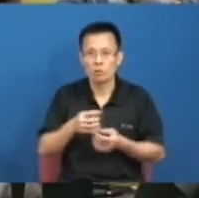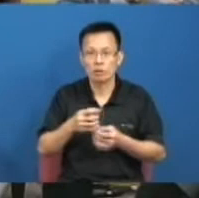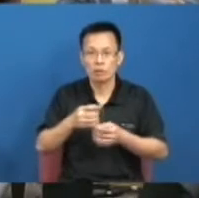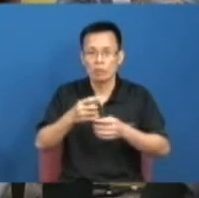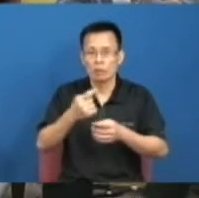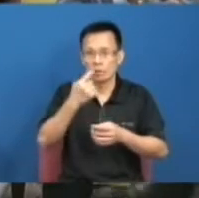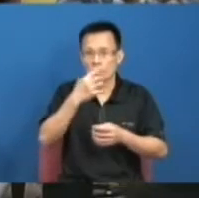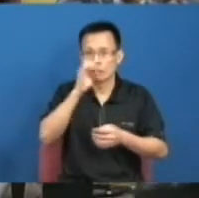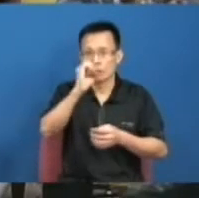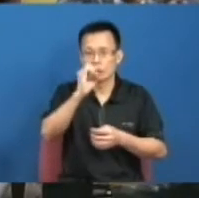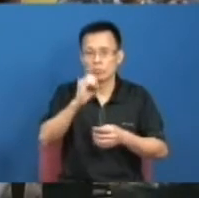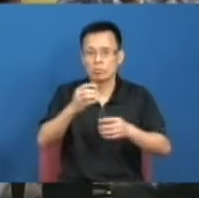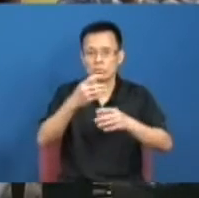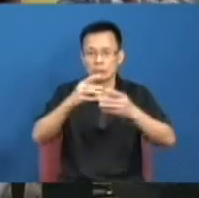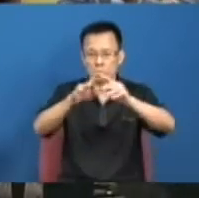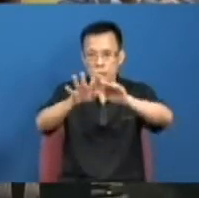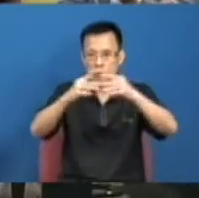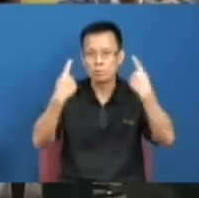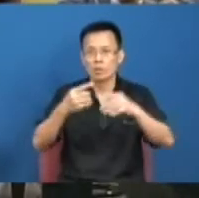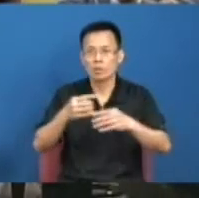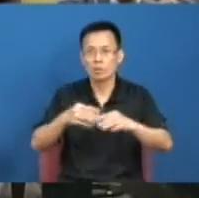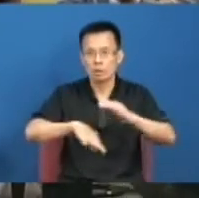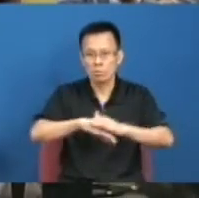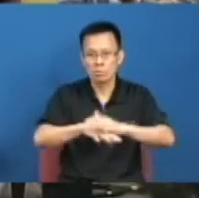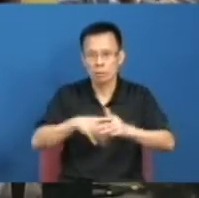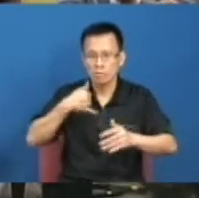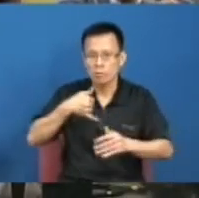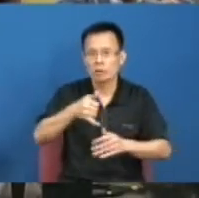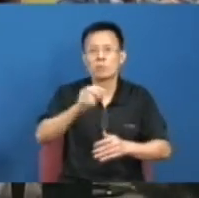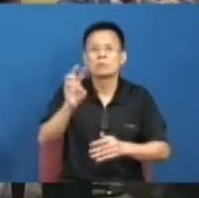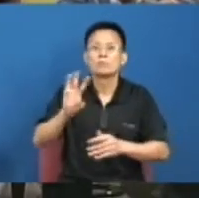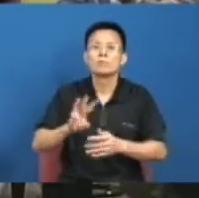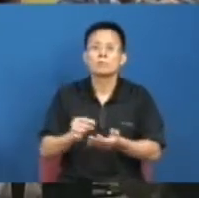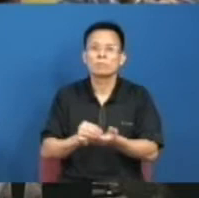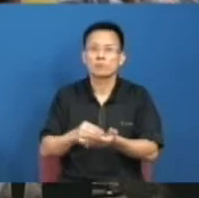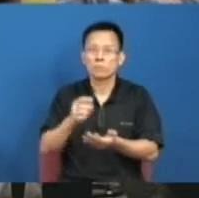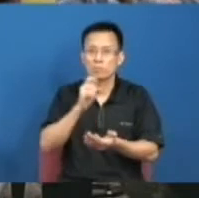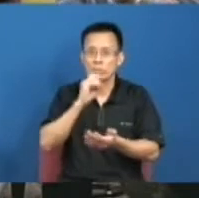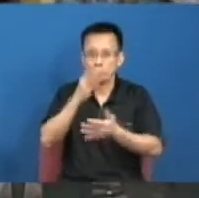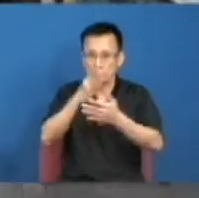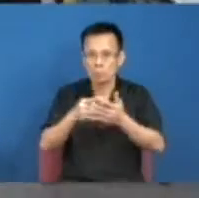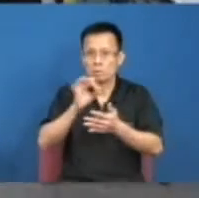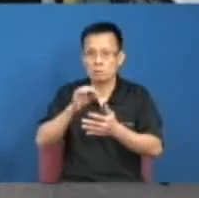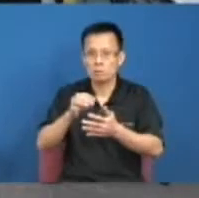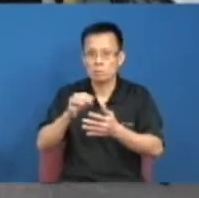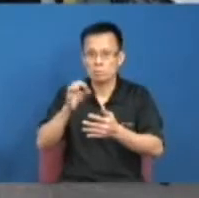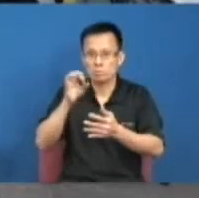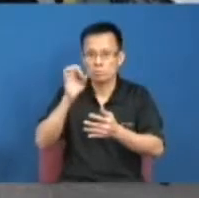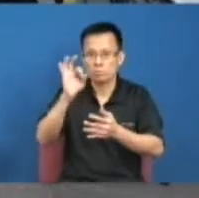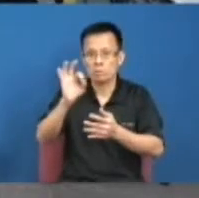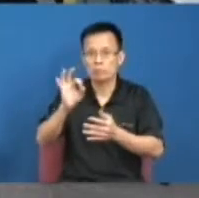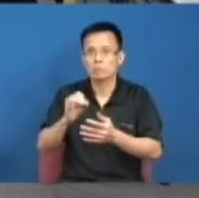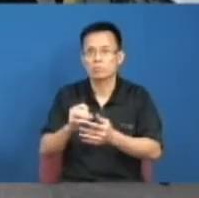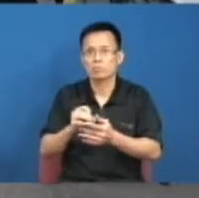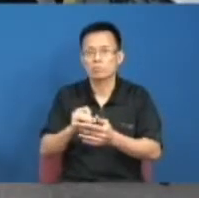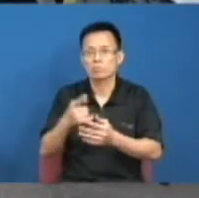一咧就其實鋁窗咧都要留翻啲去水位，即係佢有啲就冇吉開個窿仔啊。咁有時啲水咧就藏咗